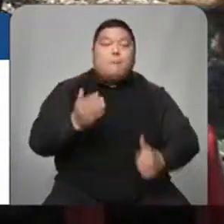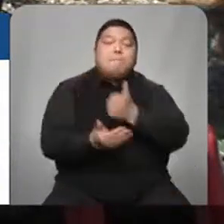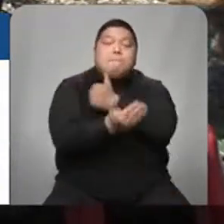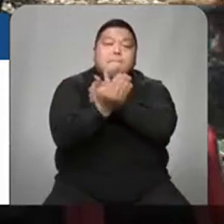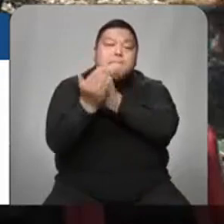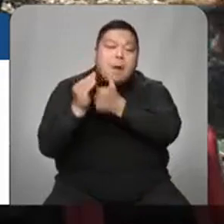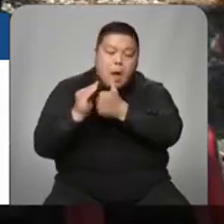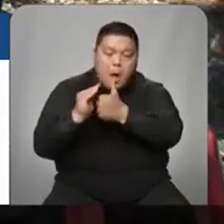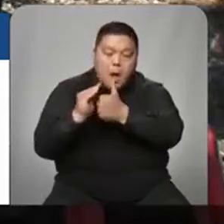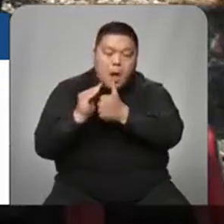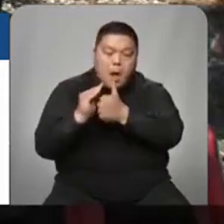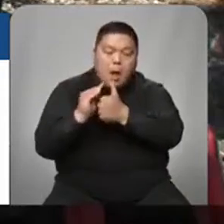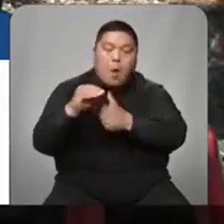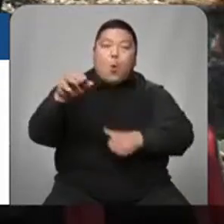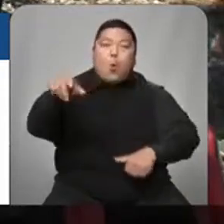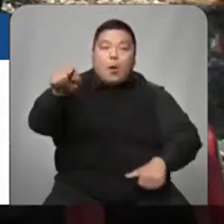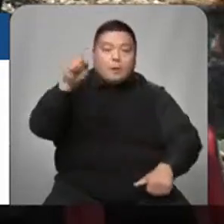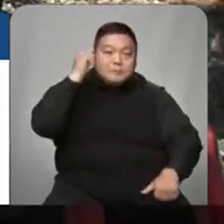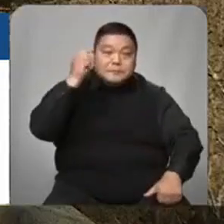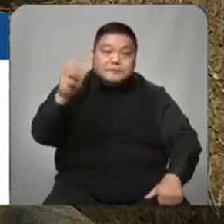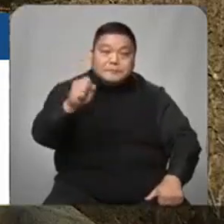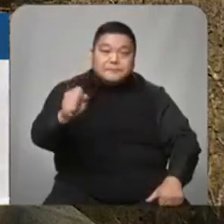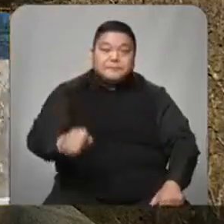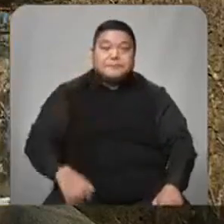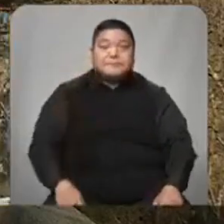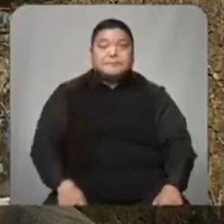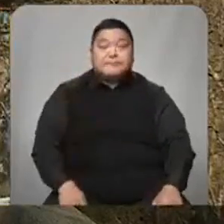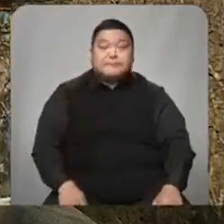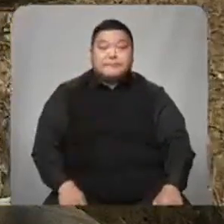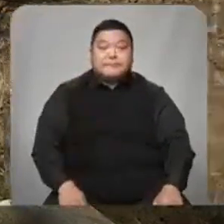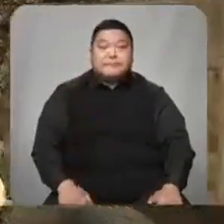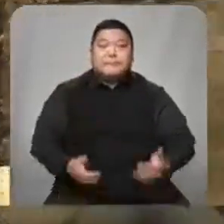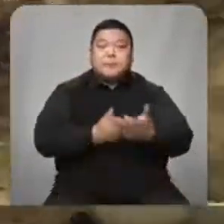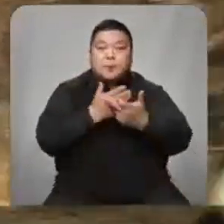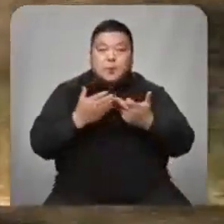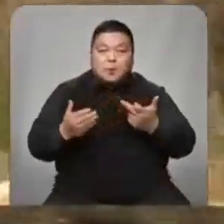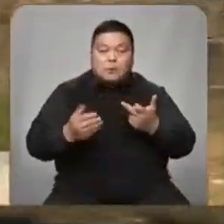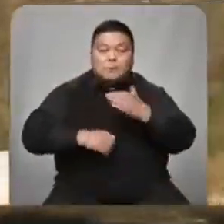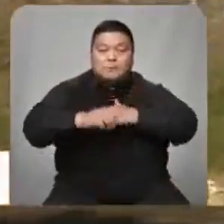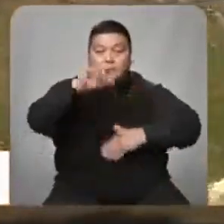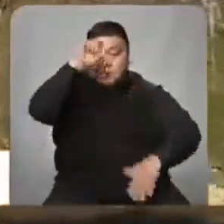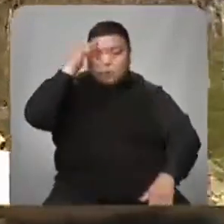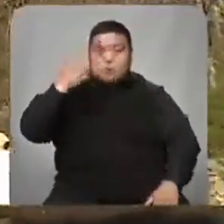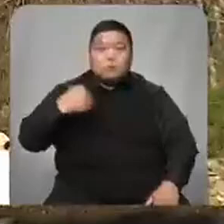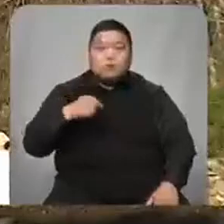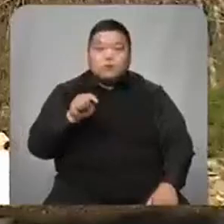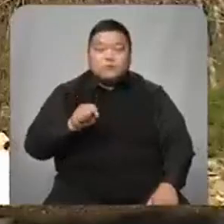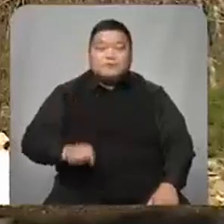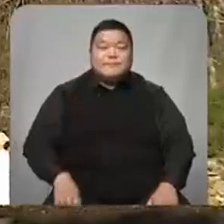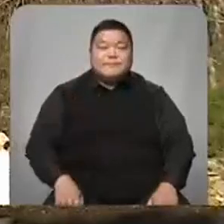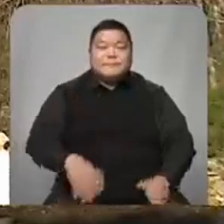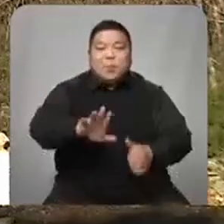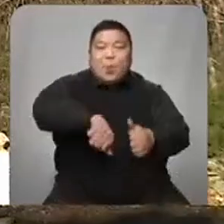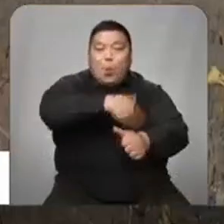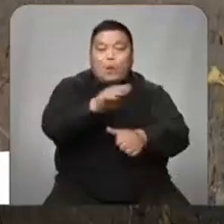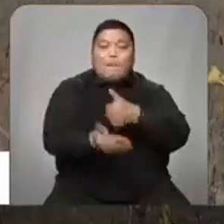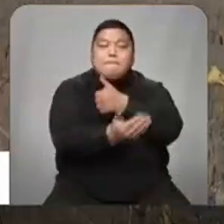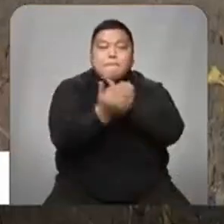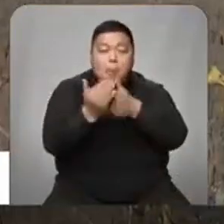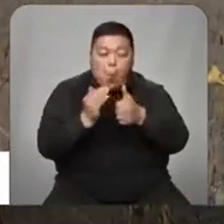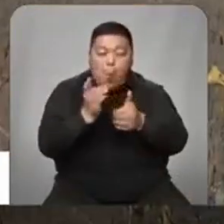생각하는 국립공원은 신성한 곳입니다. 강원도와 양양군은 오색 케이블카 설치에 친환경